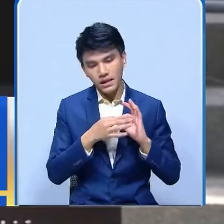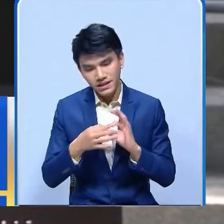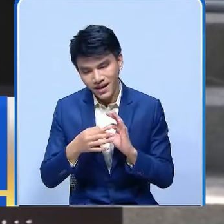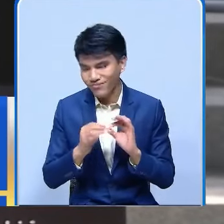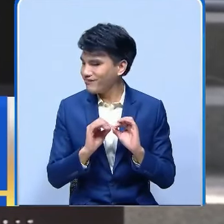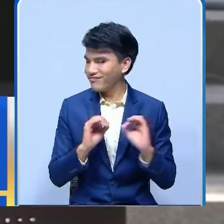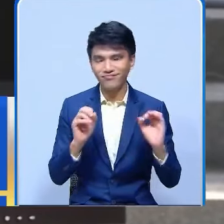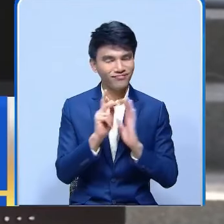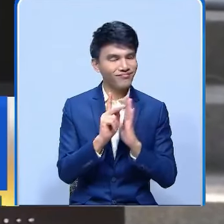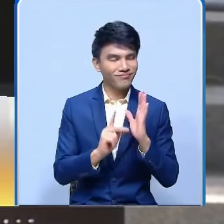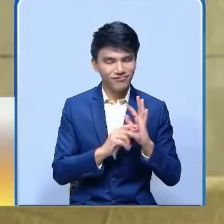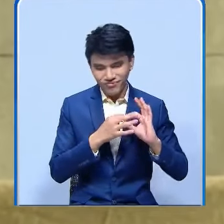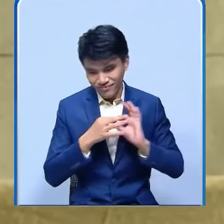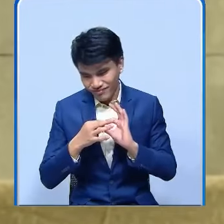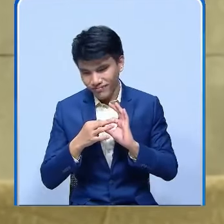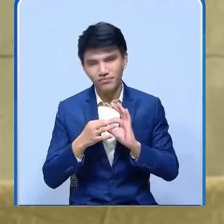ข้อกฎหมายค่ะ